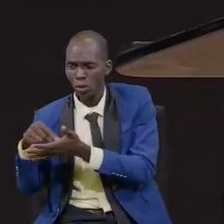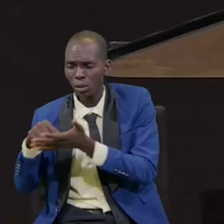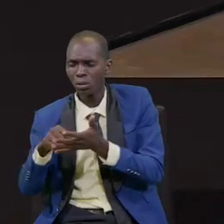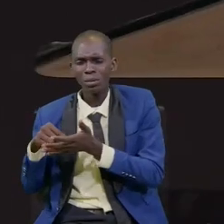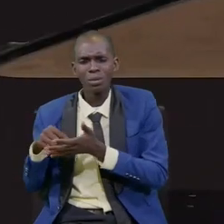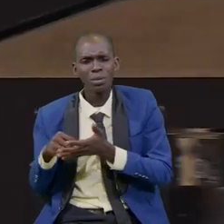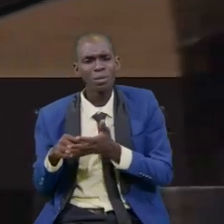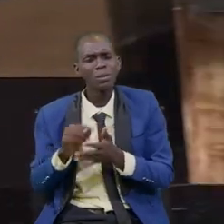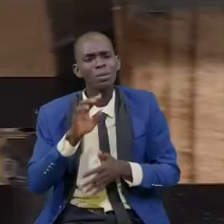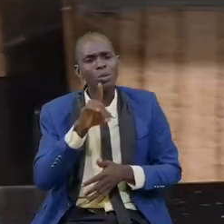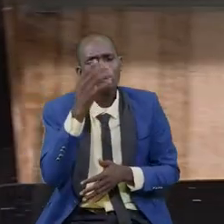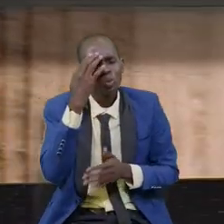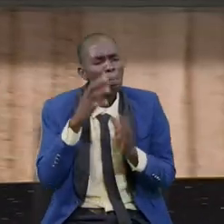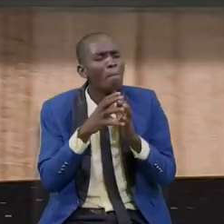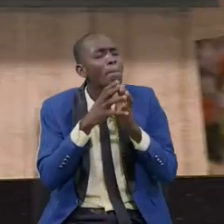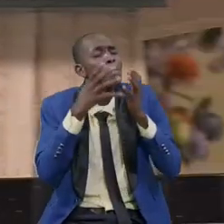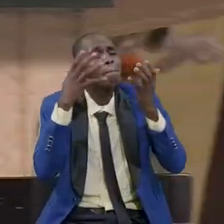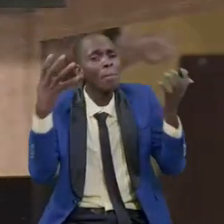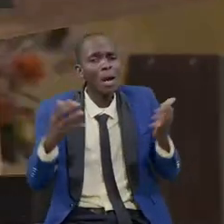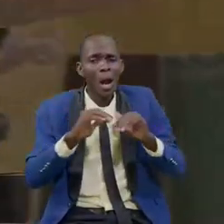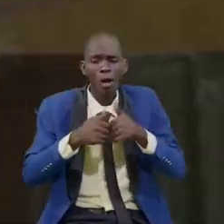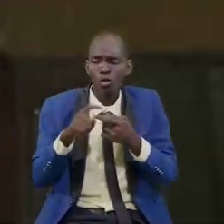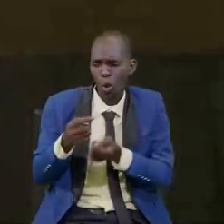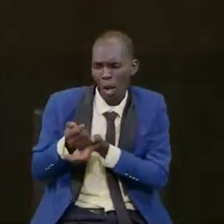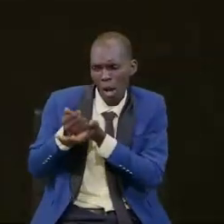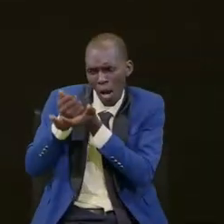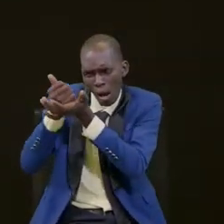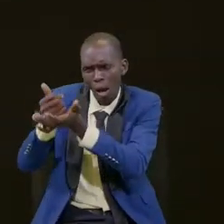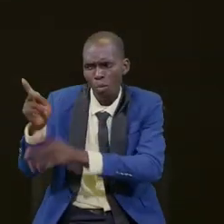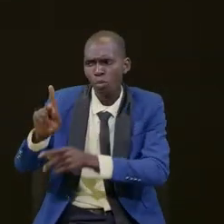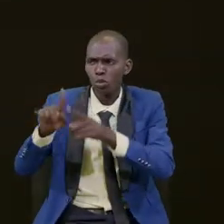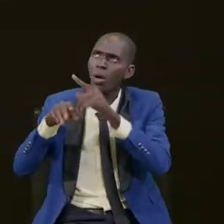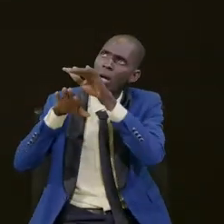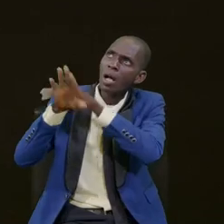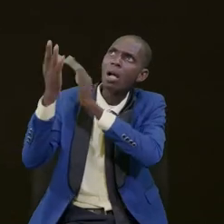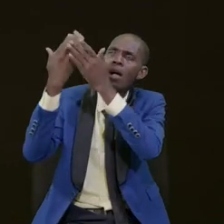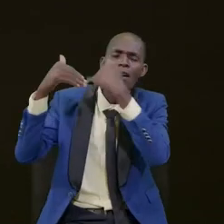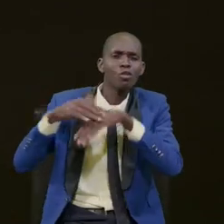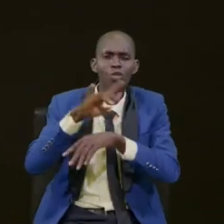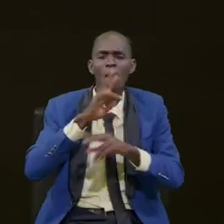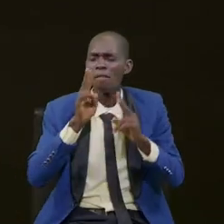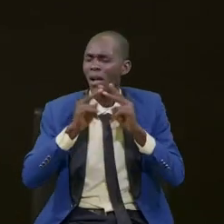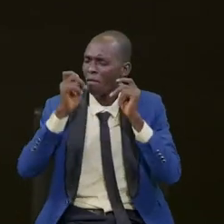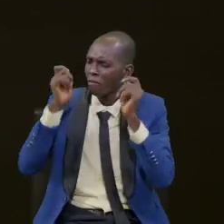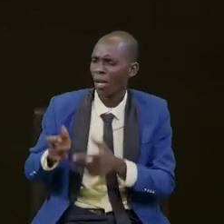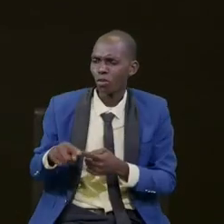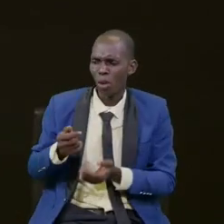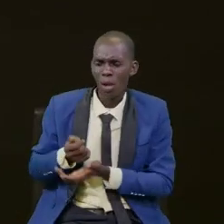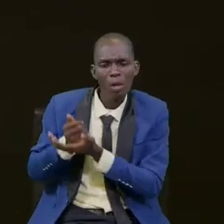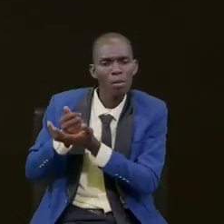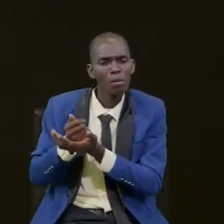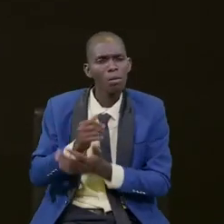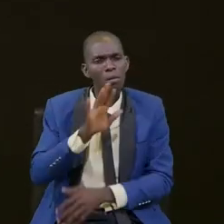qu'ils ne doivent pas faire. Tu connais beaucoup comment aider les autres à aller au ciel. Tu es très apte à faire ça, mais tu ne penses pas